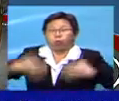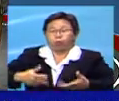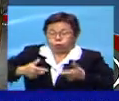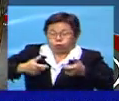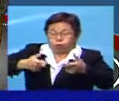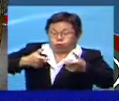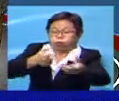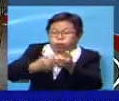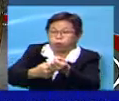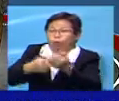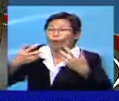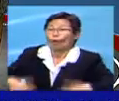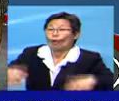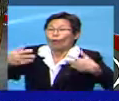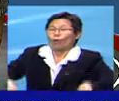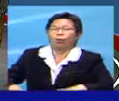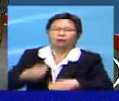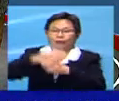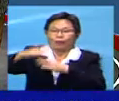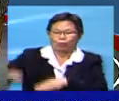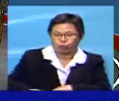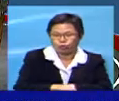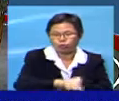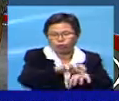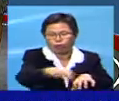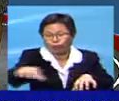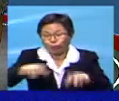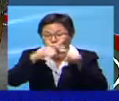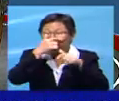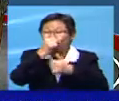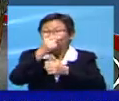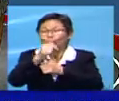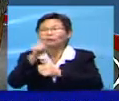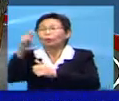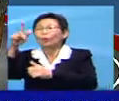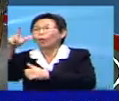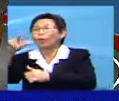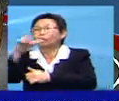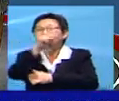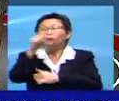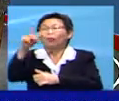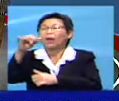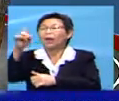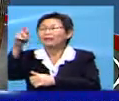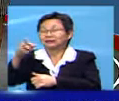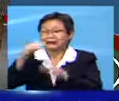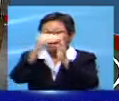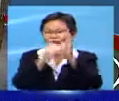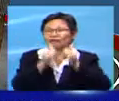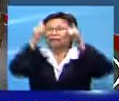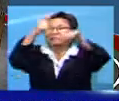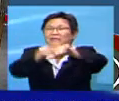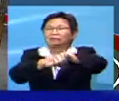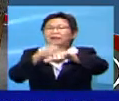terus disemarakkan. Selepas menyelusuri lokasi-lokasi menarik di Dili Timur Leste pada Isnin lalu, acara julung kali ini diteruskan